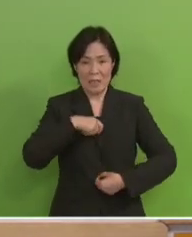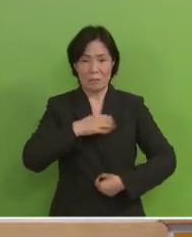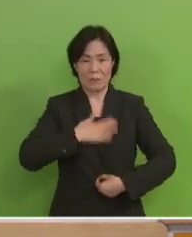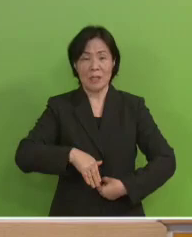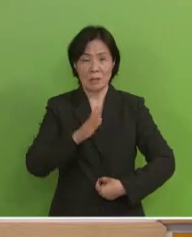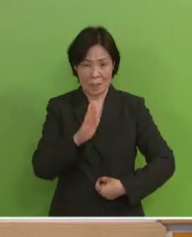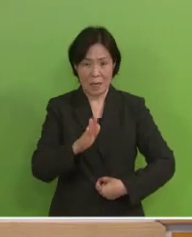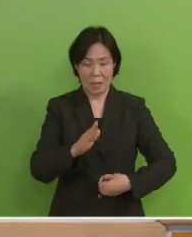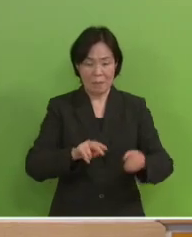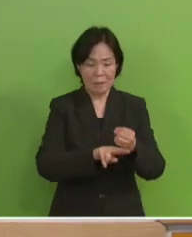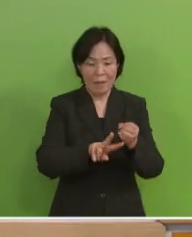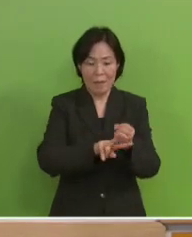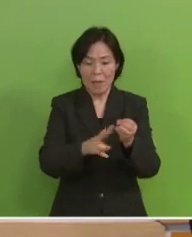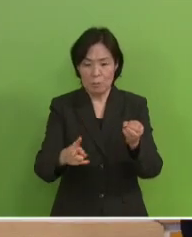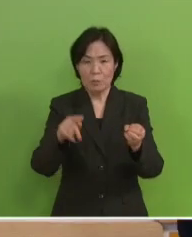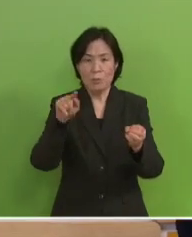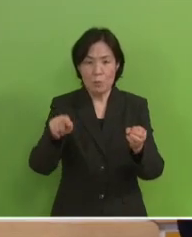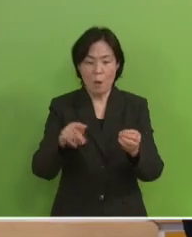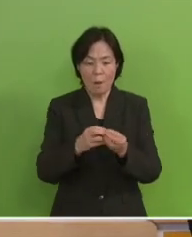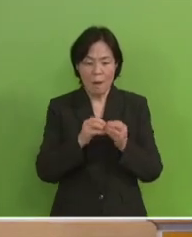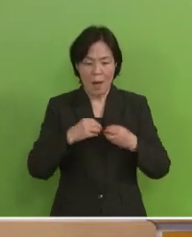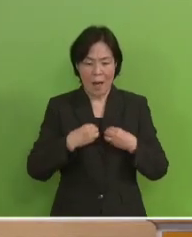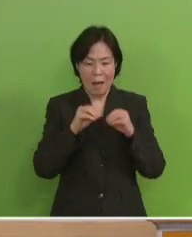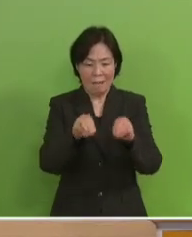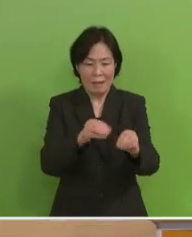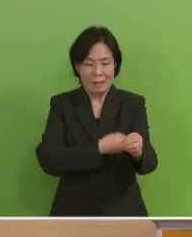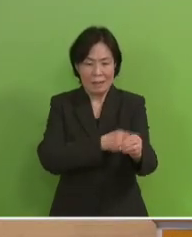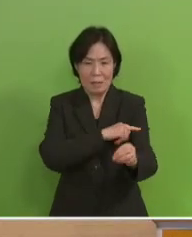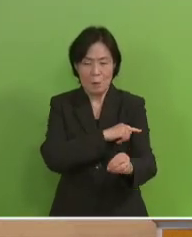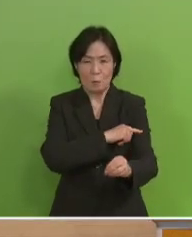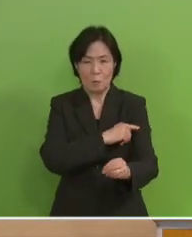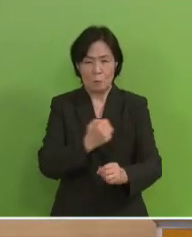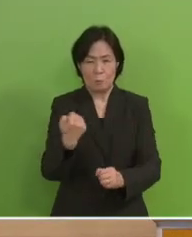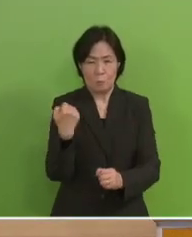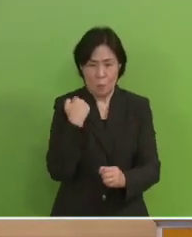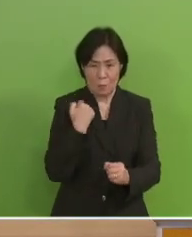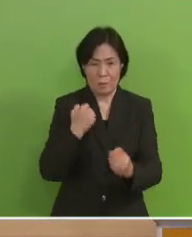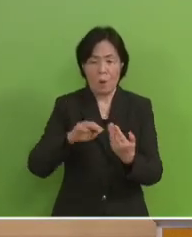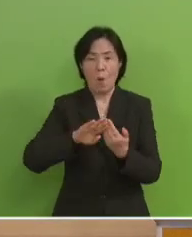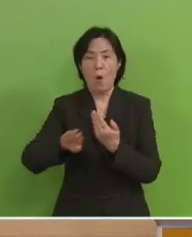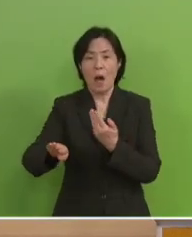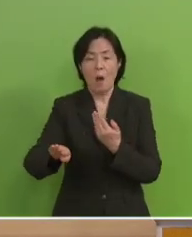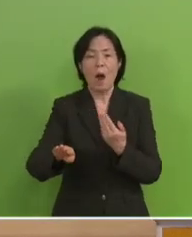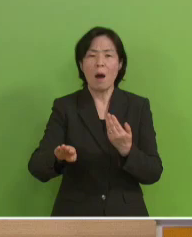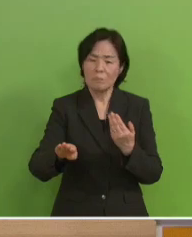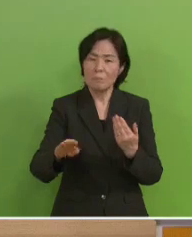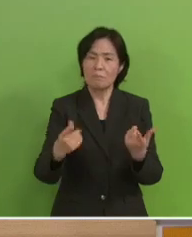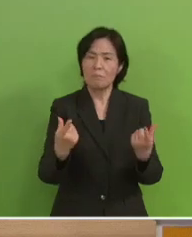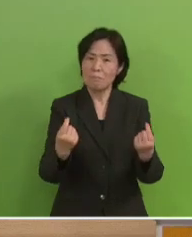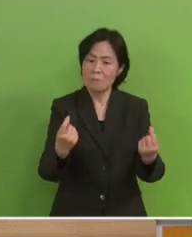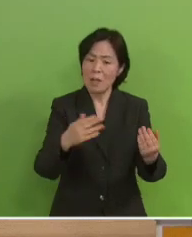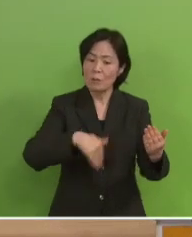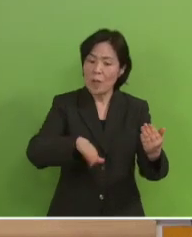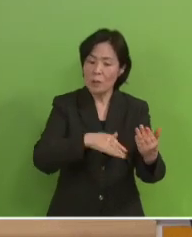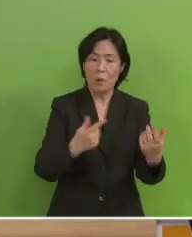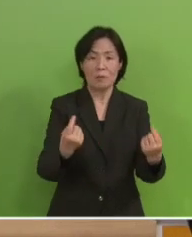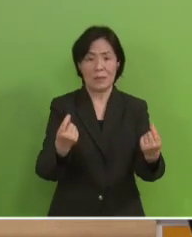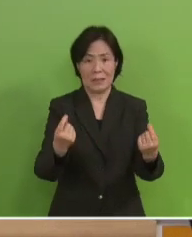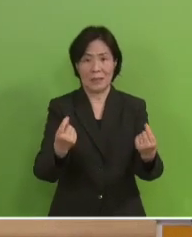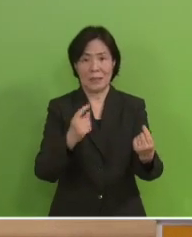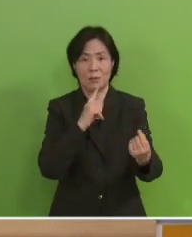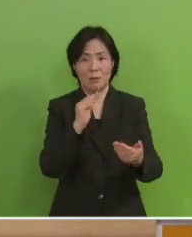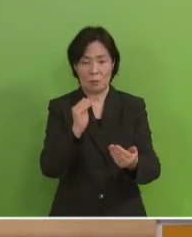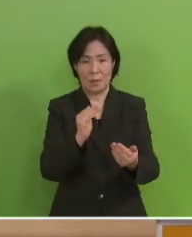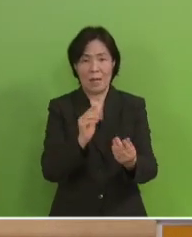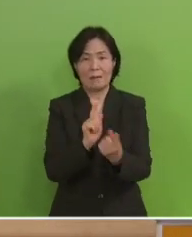変異株感染力が強いということを認識していただきその他は従来株塗装は大きく変わらないということで